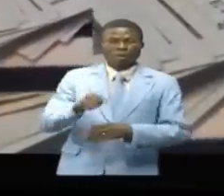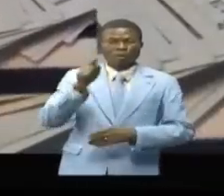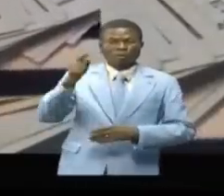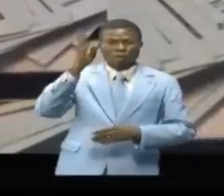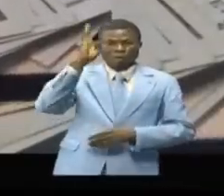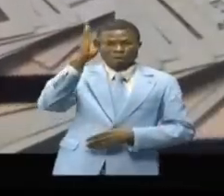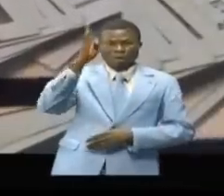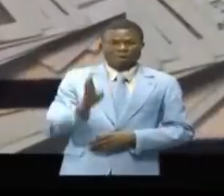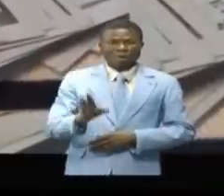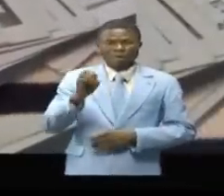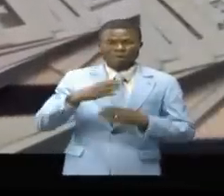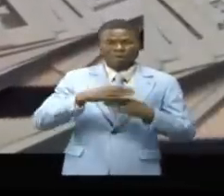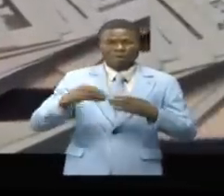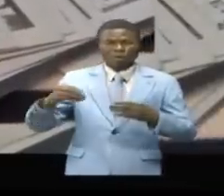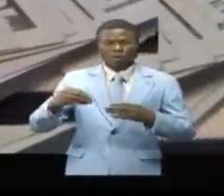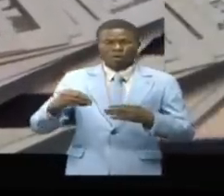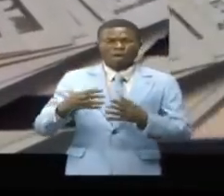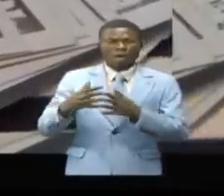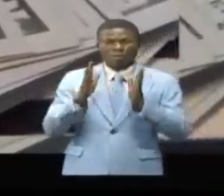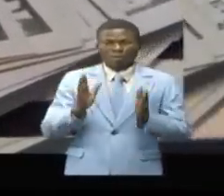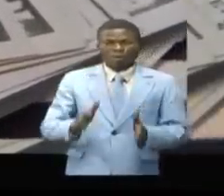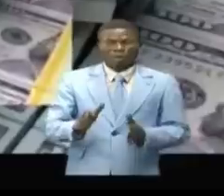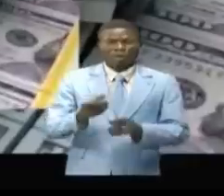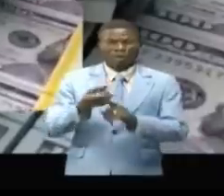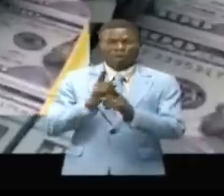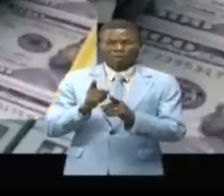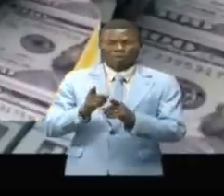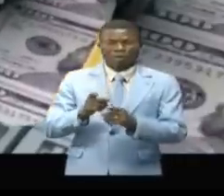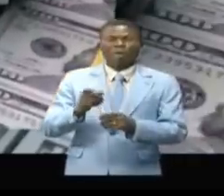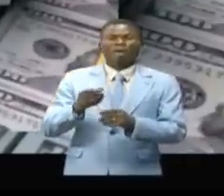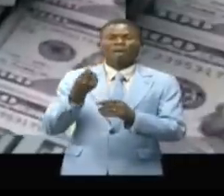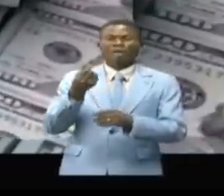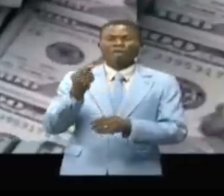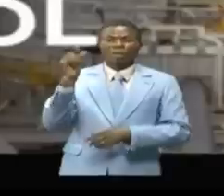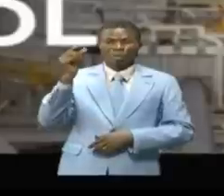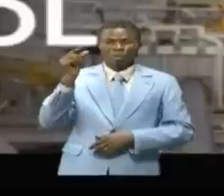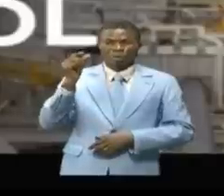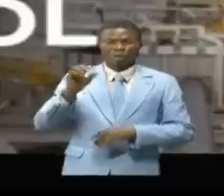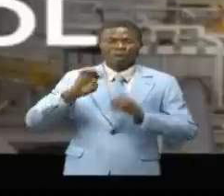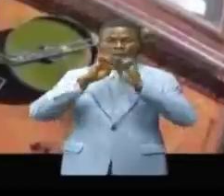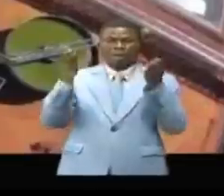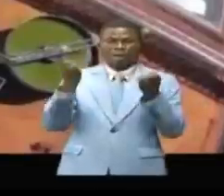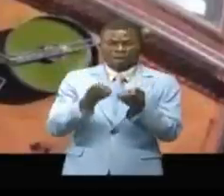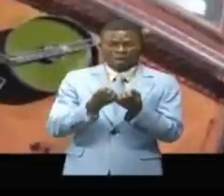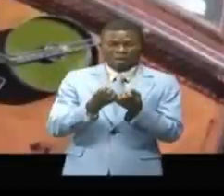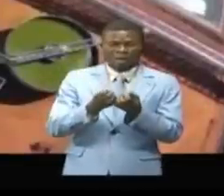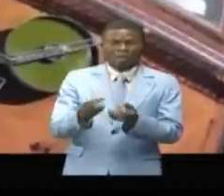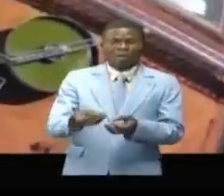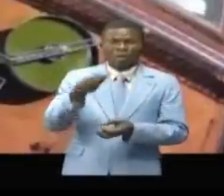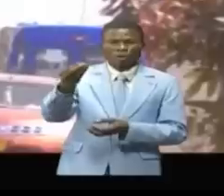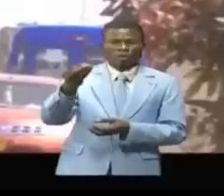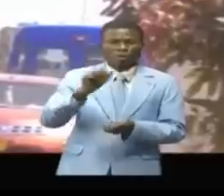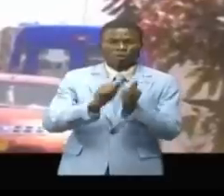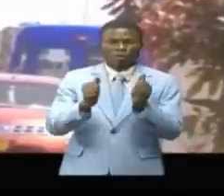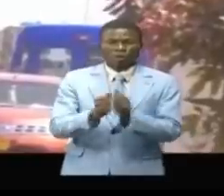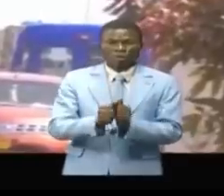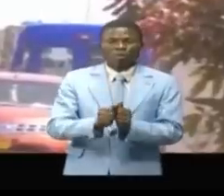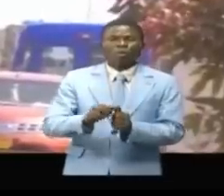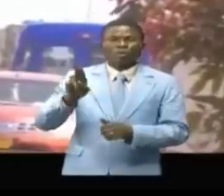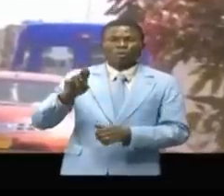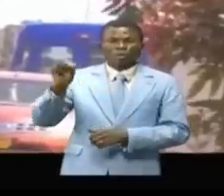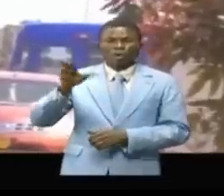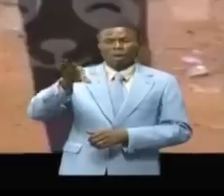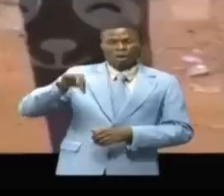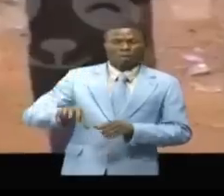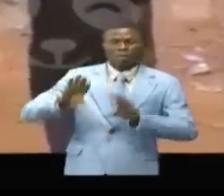450 000 dollars américains, serait le fruit de la redevance minière que verse l'entreprise Metalcore dans le compte du secteur de Lulu au profit